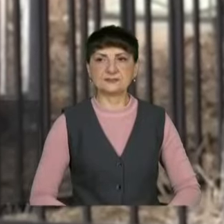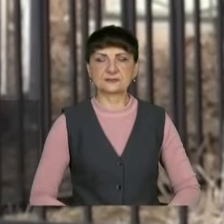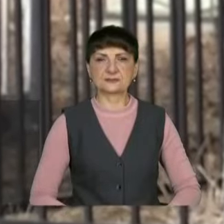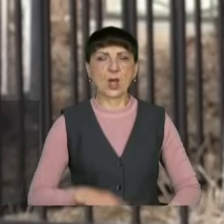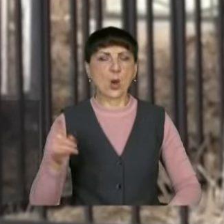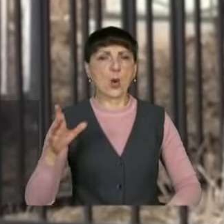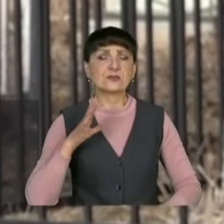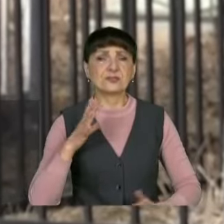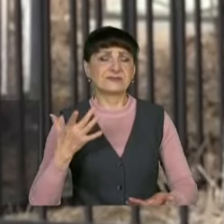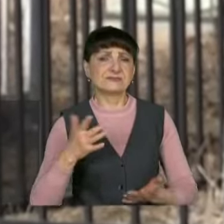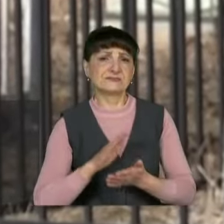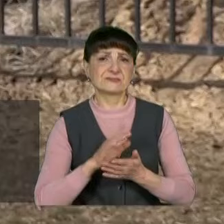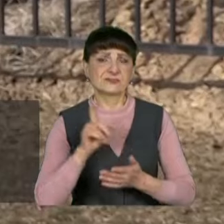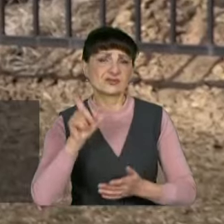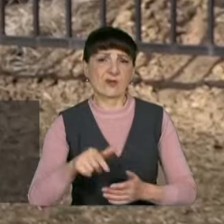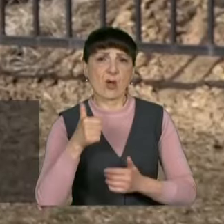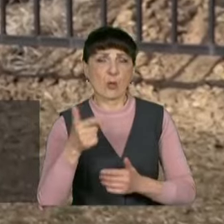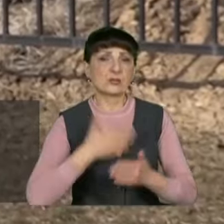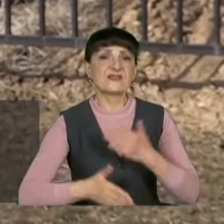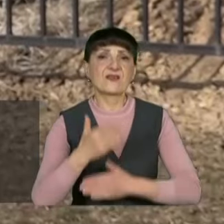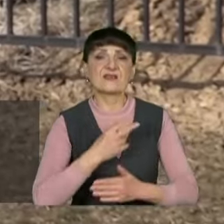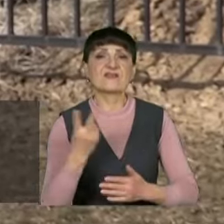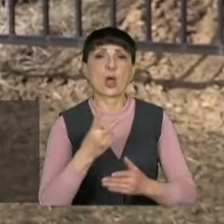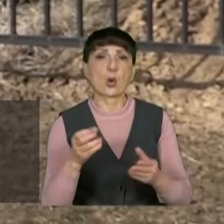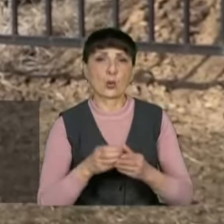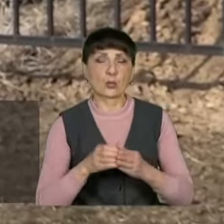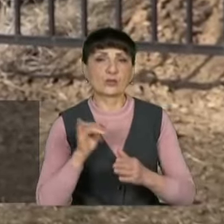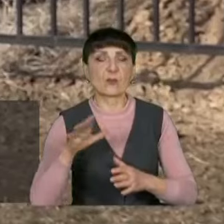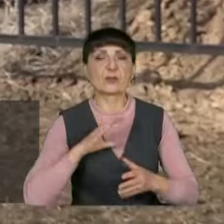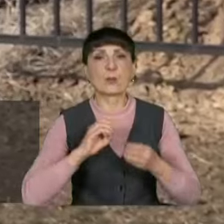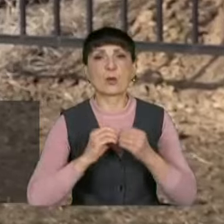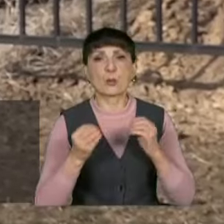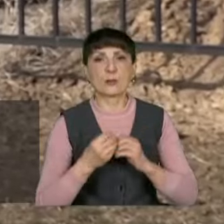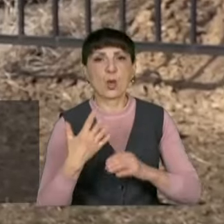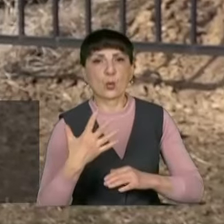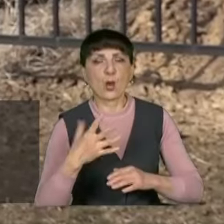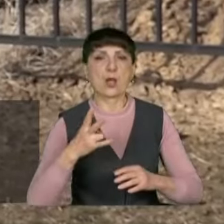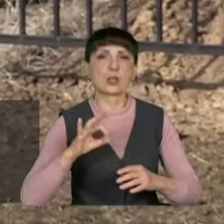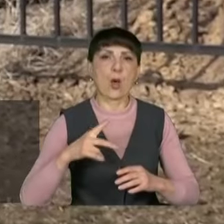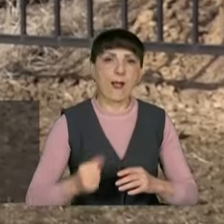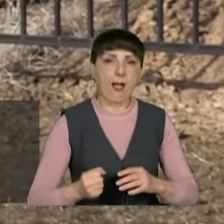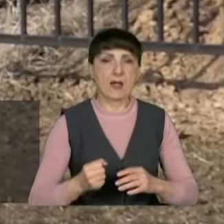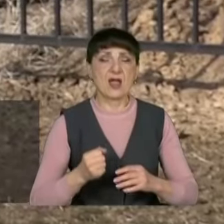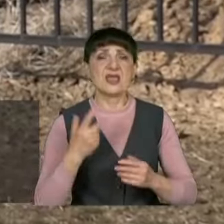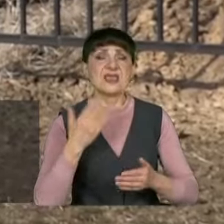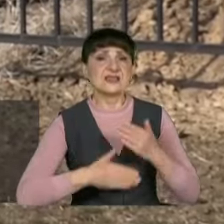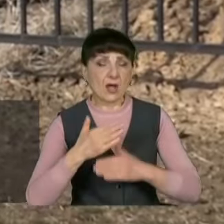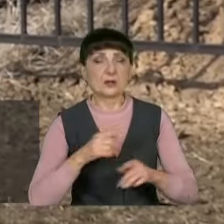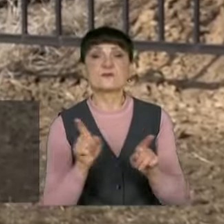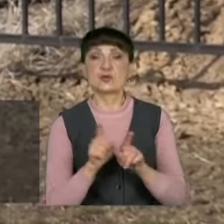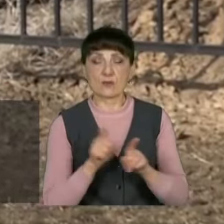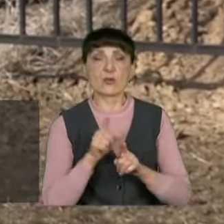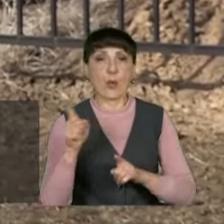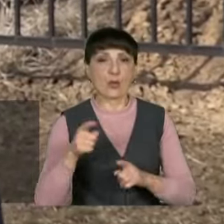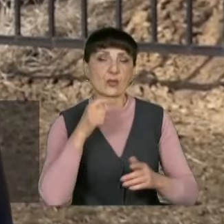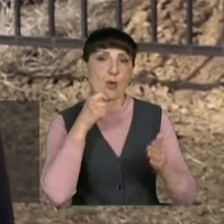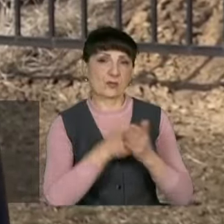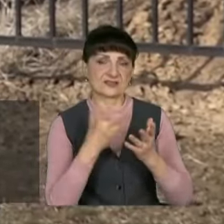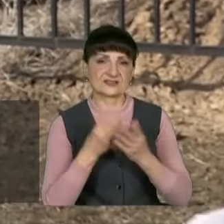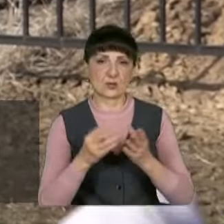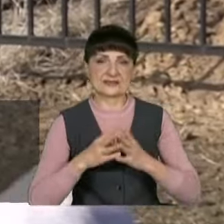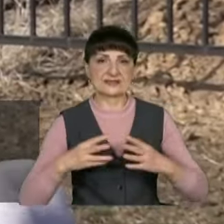Он был безобидным. Мой брат был инвалидом второй группы. У него были проблемы с рукой и ногой. Несмотря на ограниченные возможности, он кормил свою